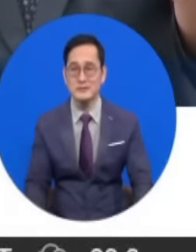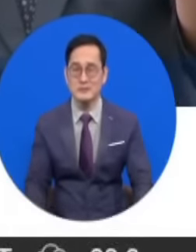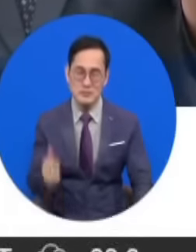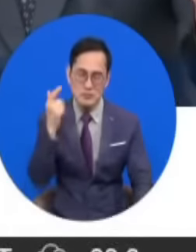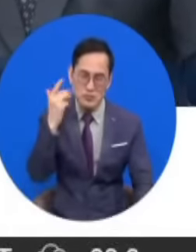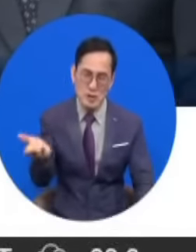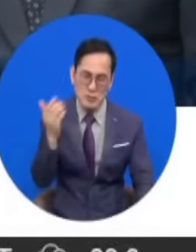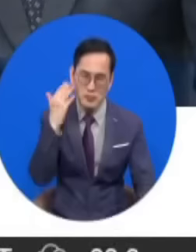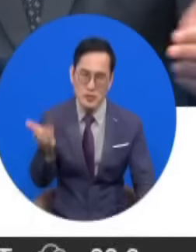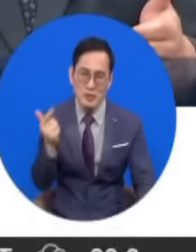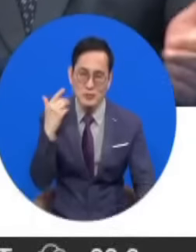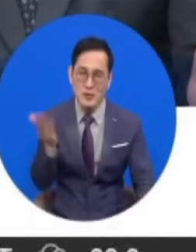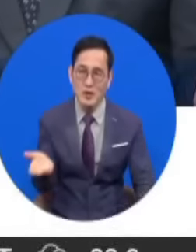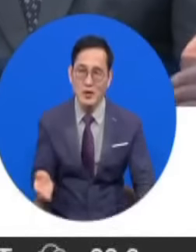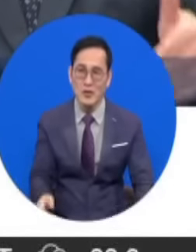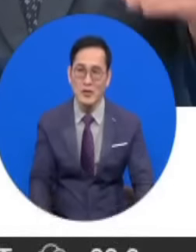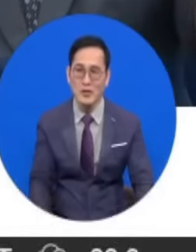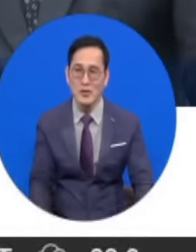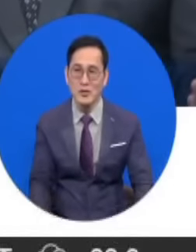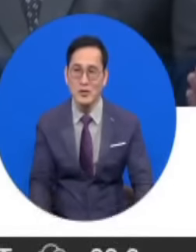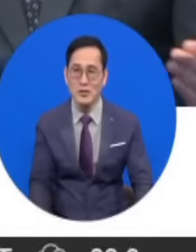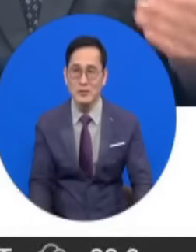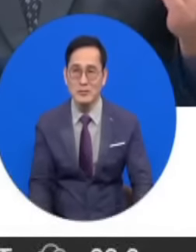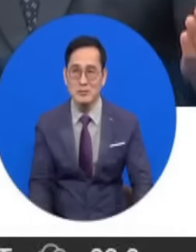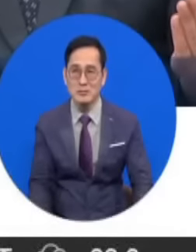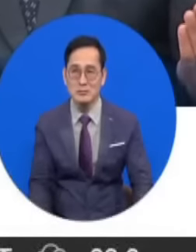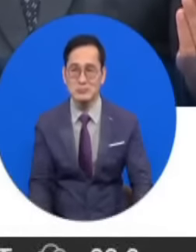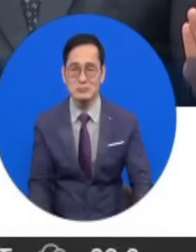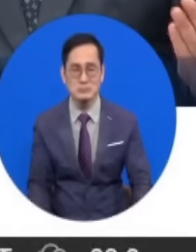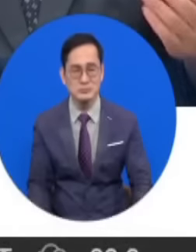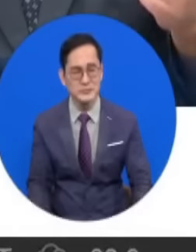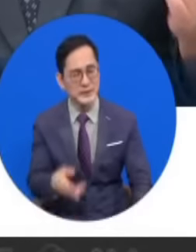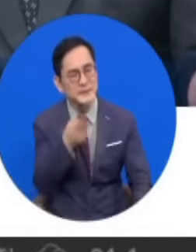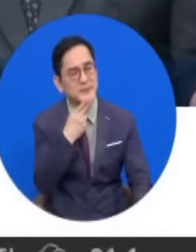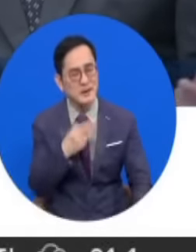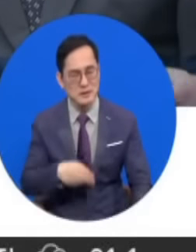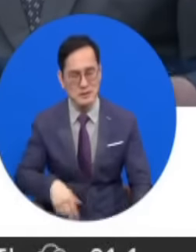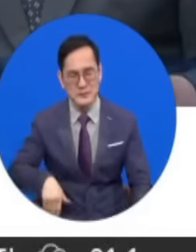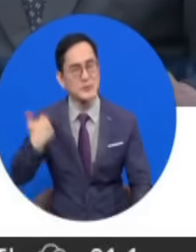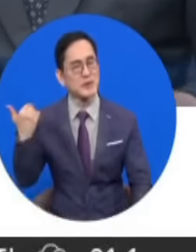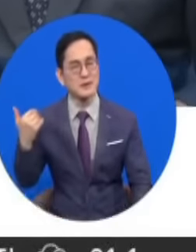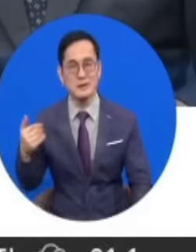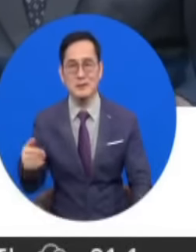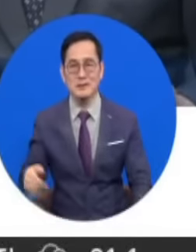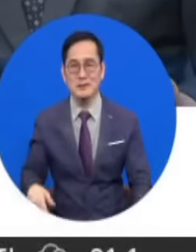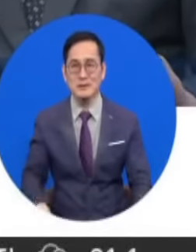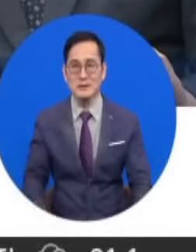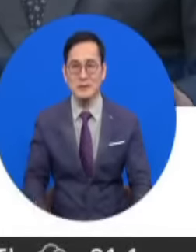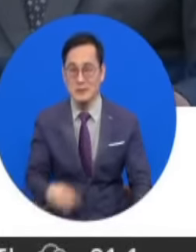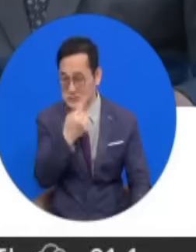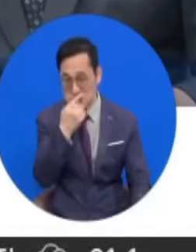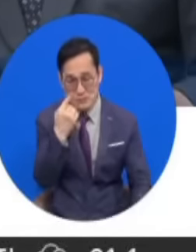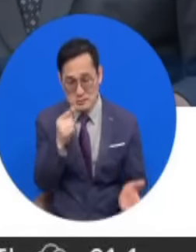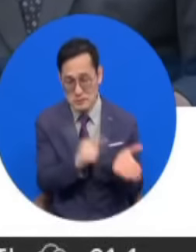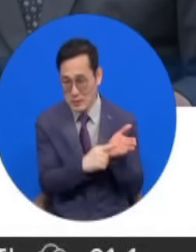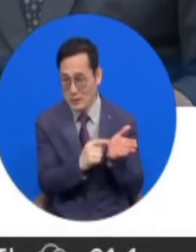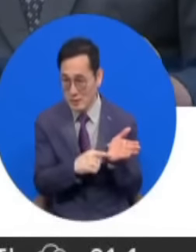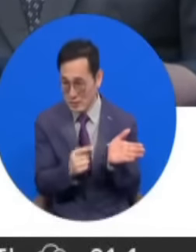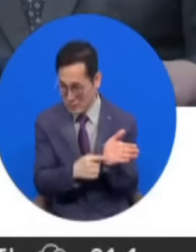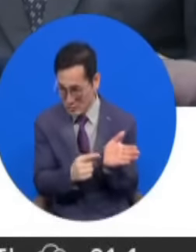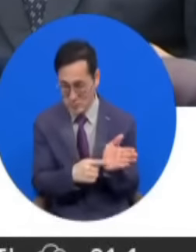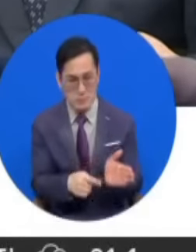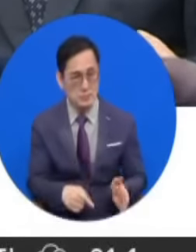이미 모순된 발언이라든가 위증의 확실한 뭐 이 여러 가지 정황들이 나타났음에도 불구하고 전부 부인하고 아무